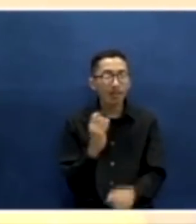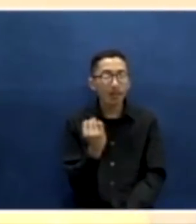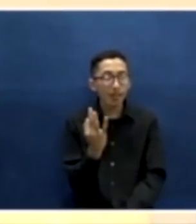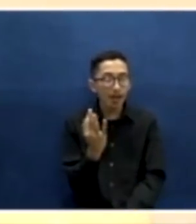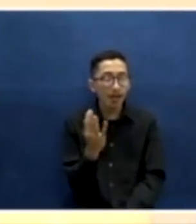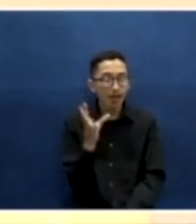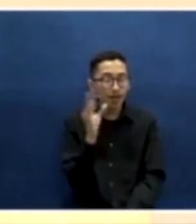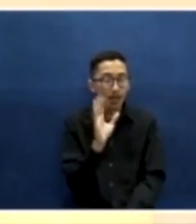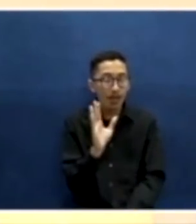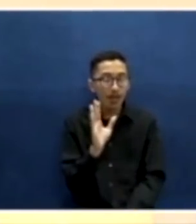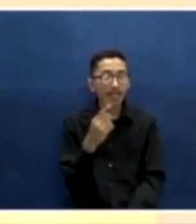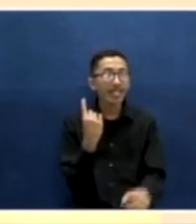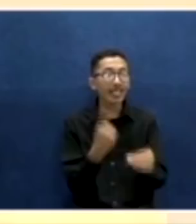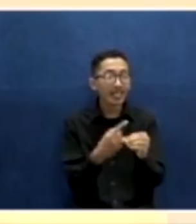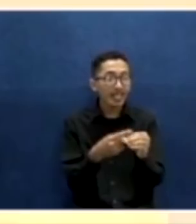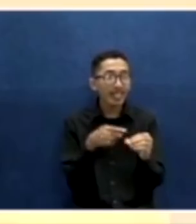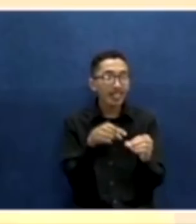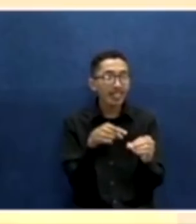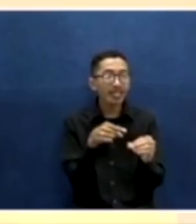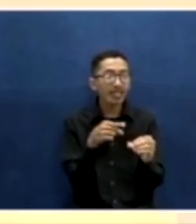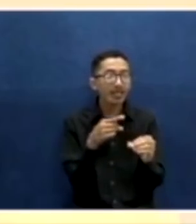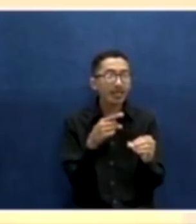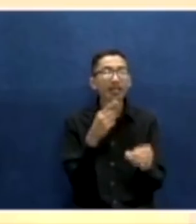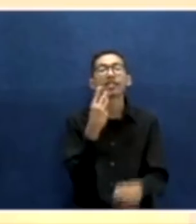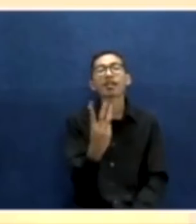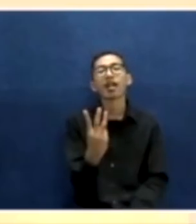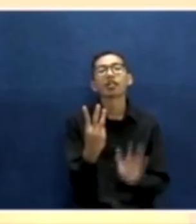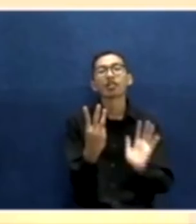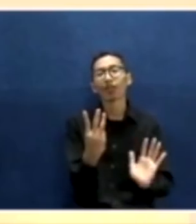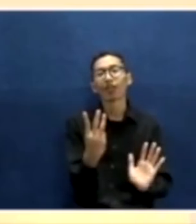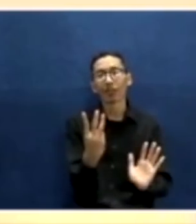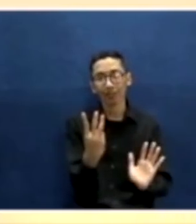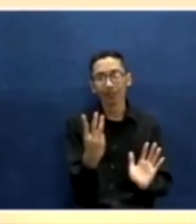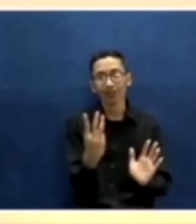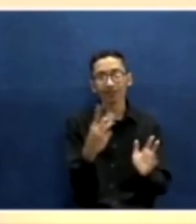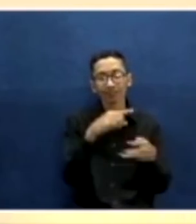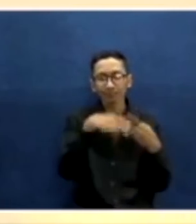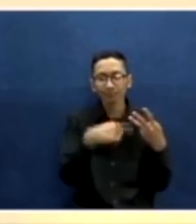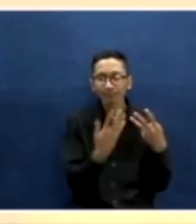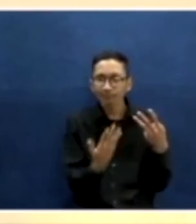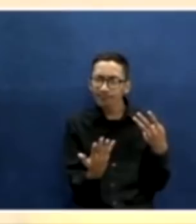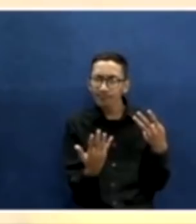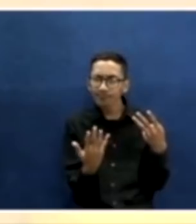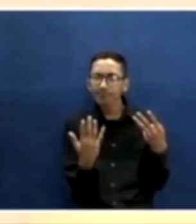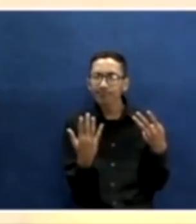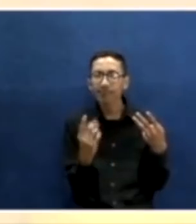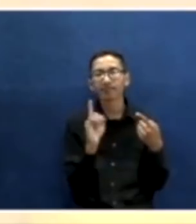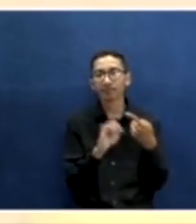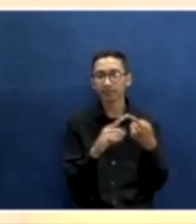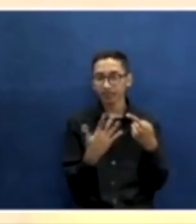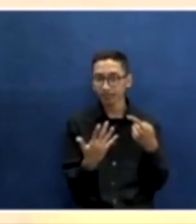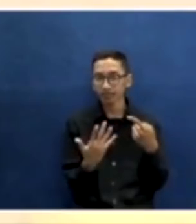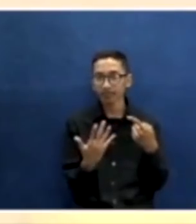Tahukah kita inti semua hadis yang disampaikan Rasulullah itu ada tiga Hai apa itu hai pertama